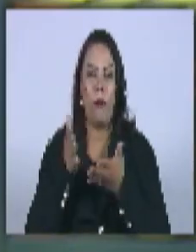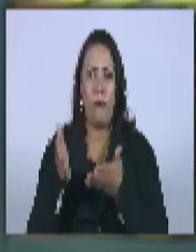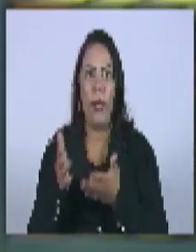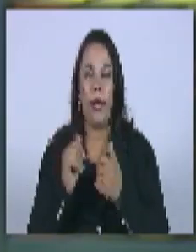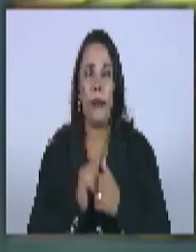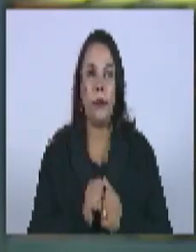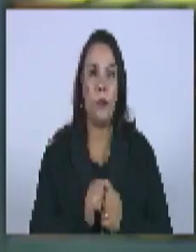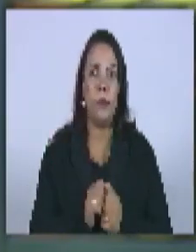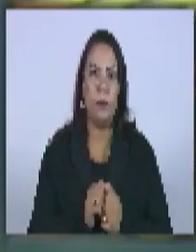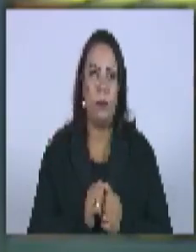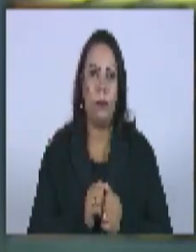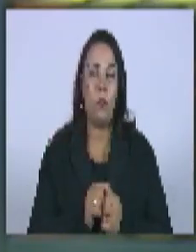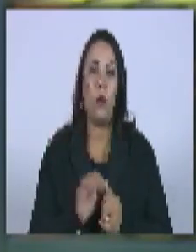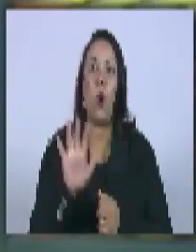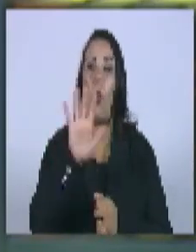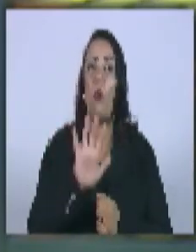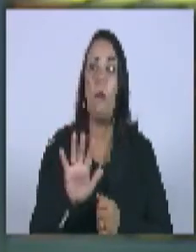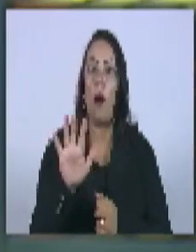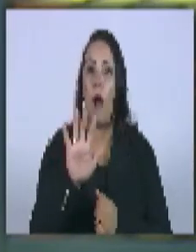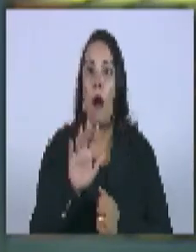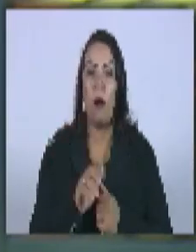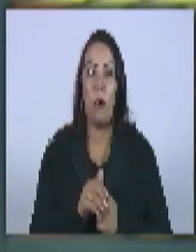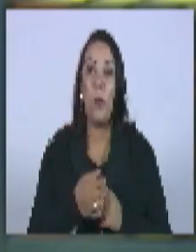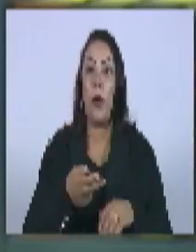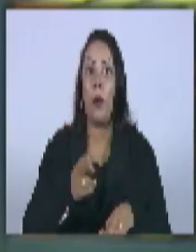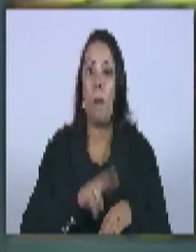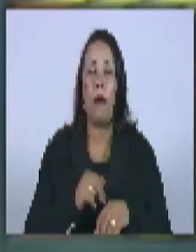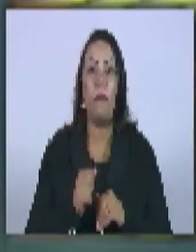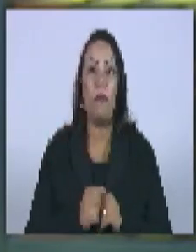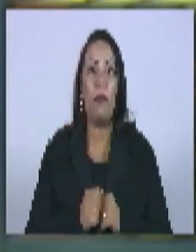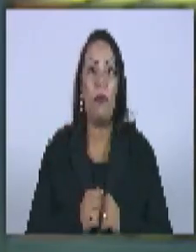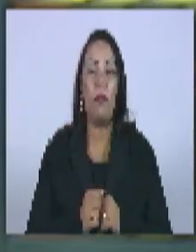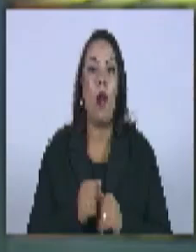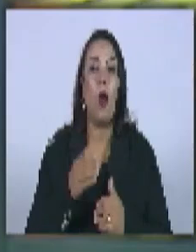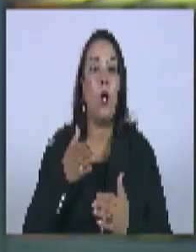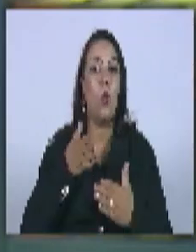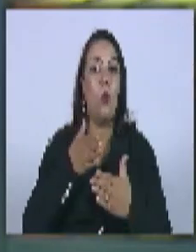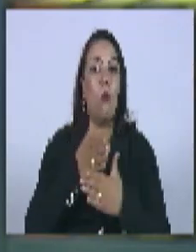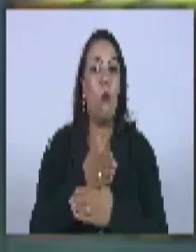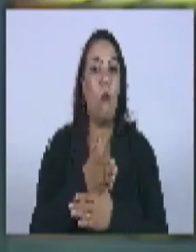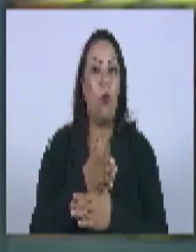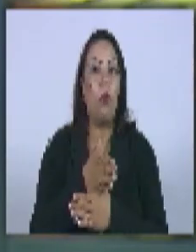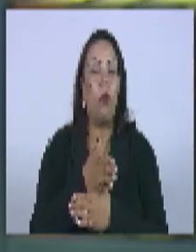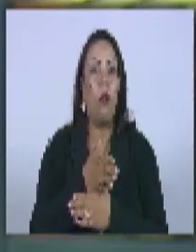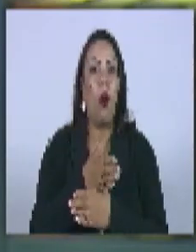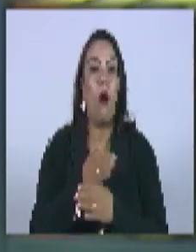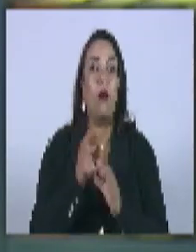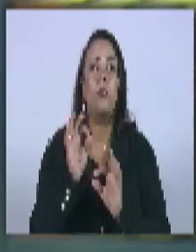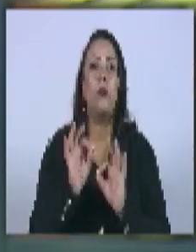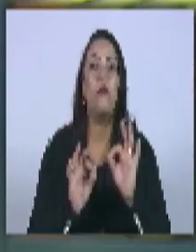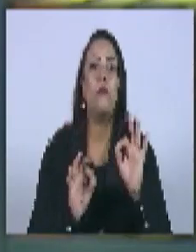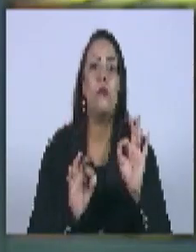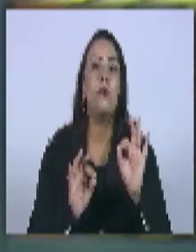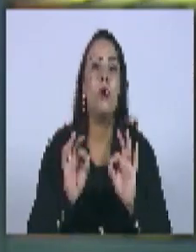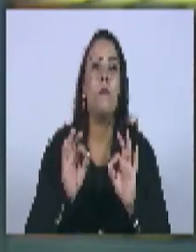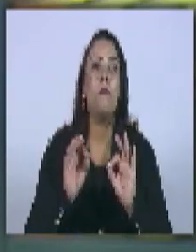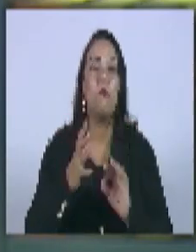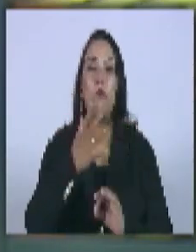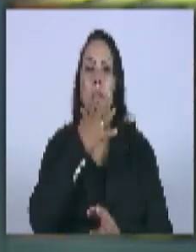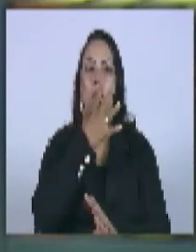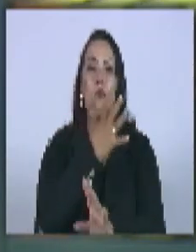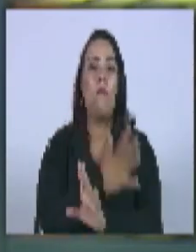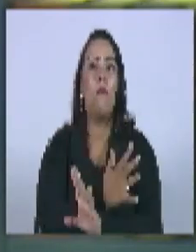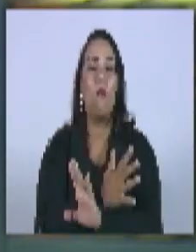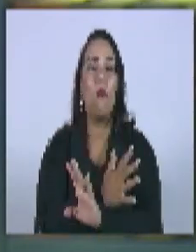والصين اوروبا ايضا دخول التنظيمات الارهابيه المتطرفه على